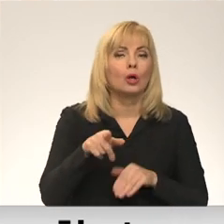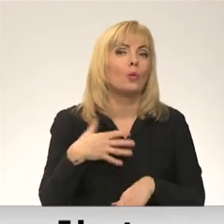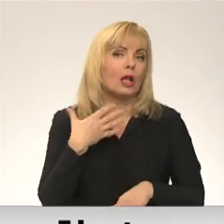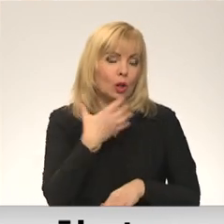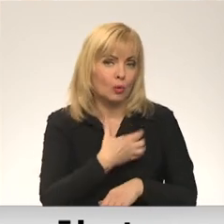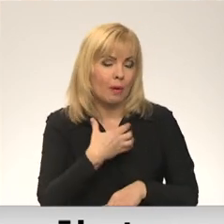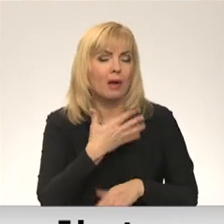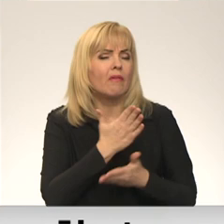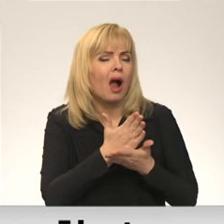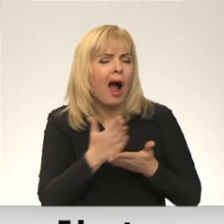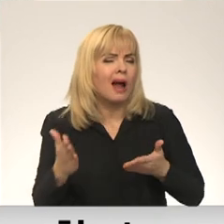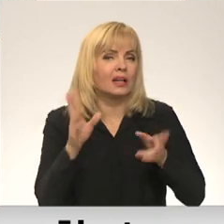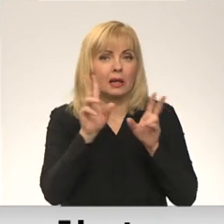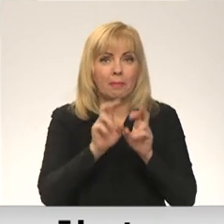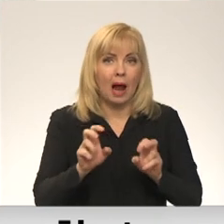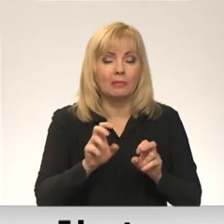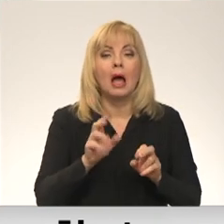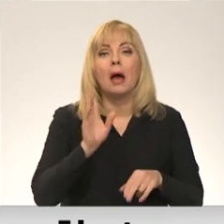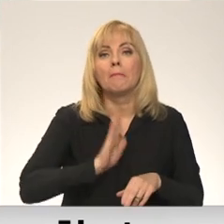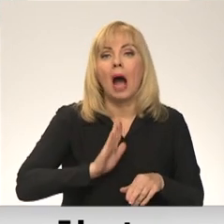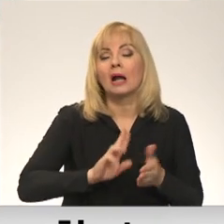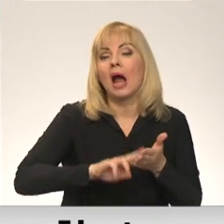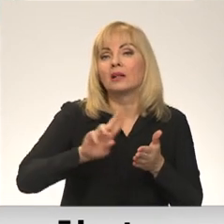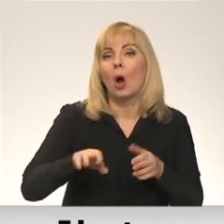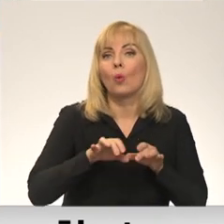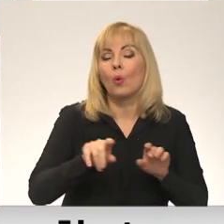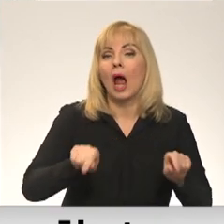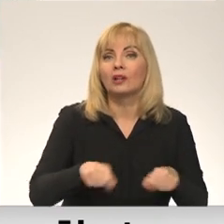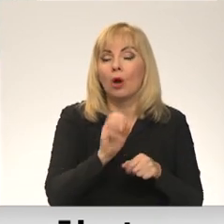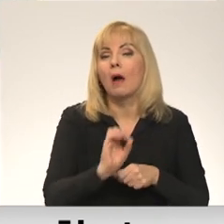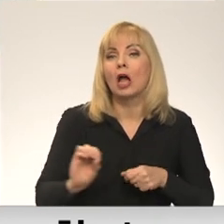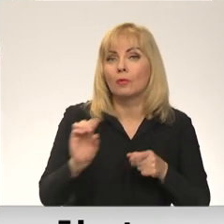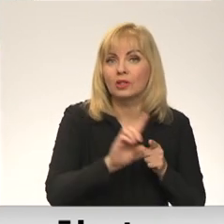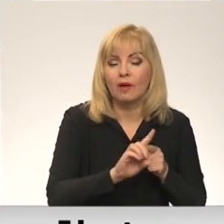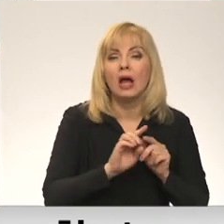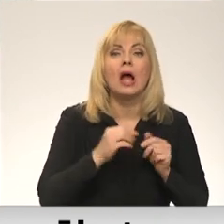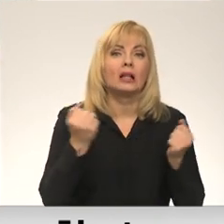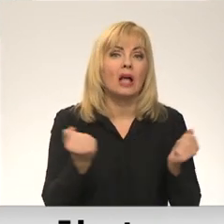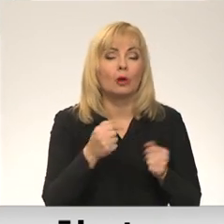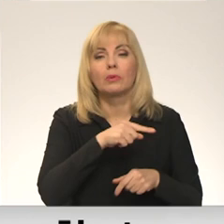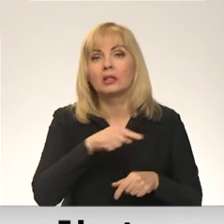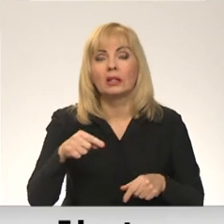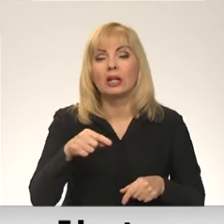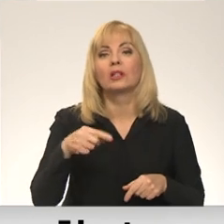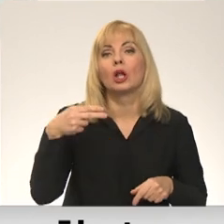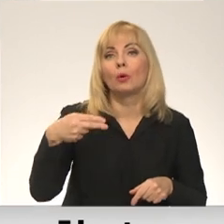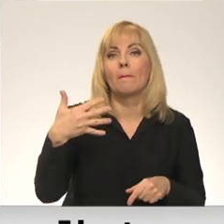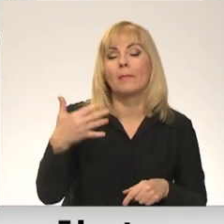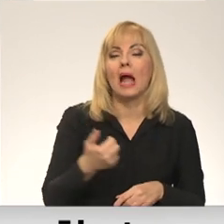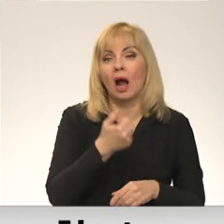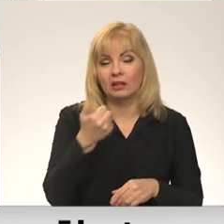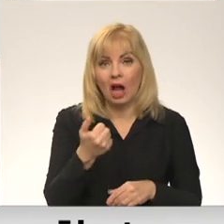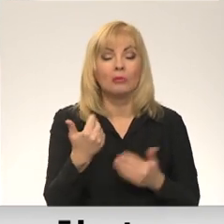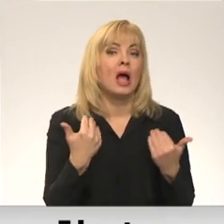nepieciešami rūpīgi pētījumi papildus. Pagaidu atļauju kukaiņu audzēšanai Eiropas Savienībā darbosies līdz 2025. Gadam.